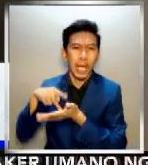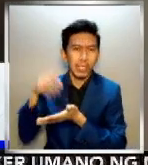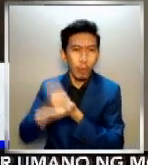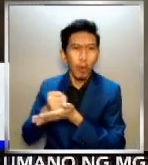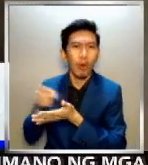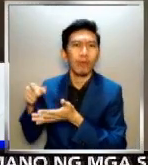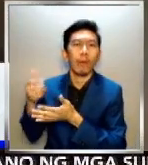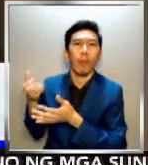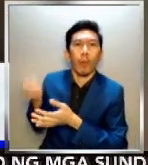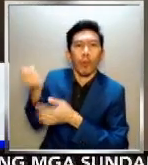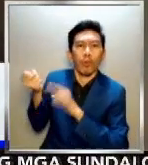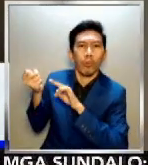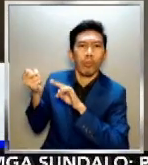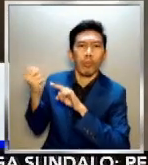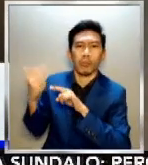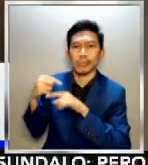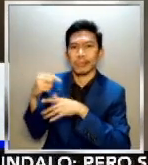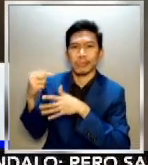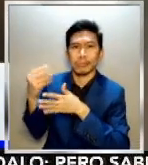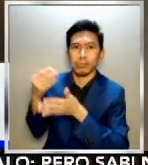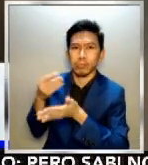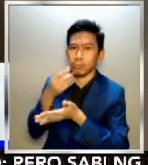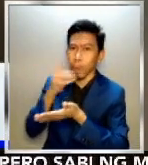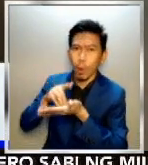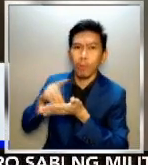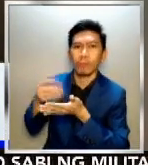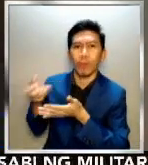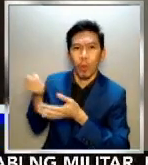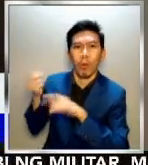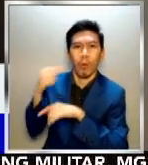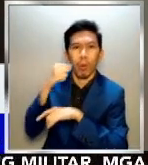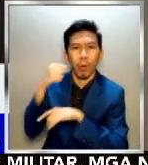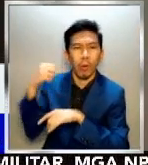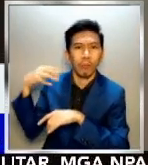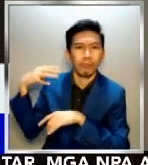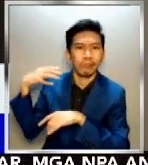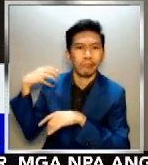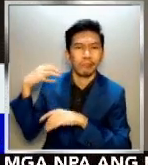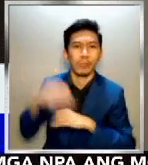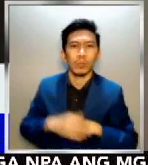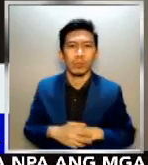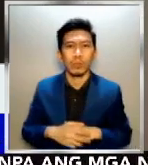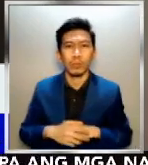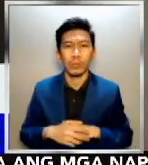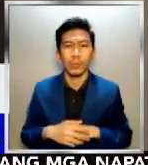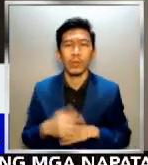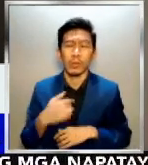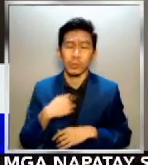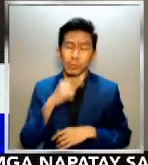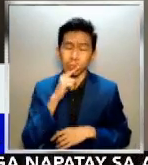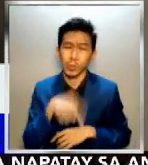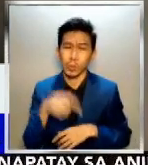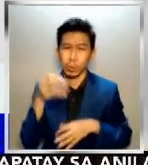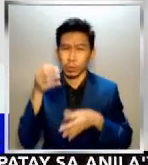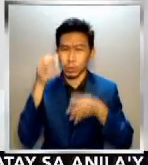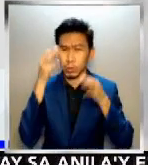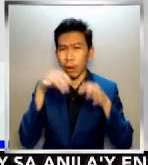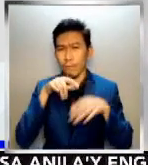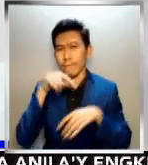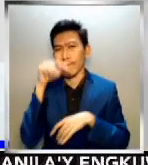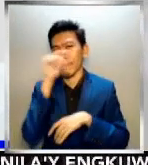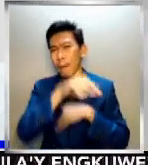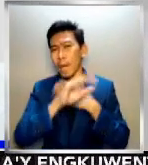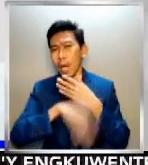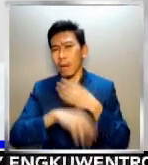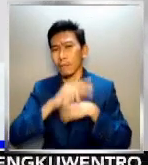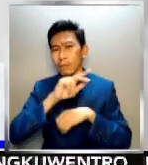siya. Ngayon po ang plano ko po sir, makauwi na ng Pinas bago niya ako abutan kasi baka siya ang pumatay sa akin sir. Ngayon nais